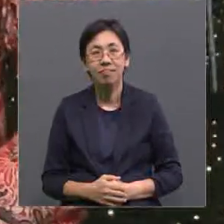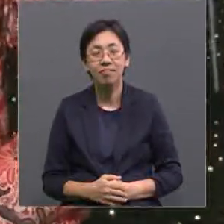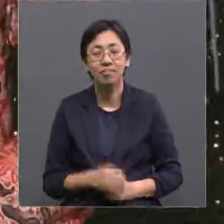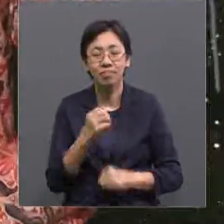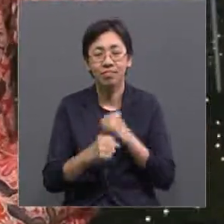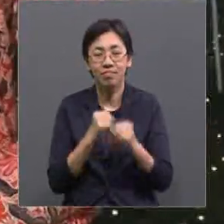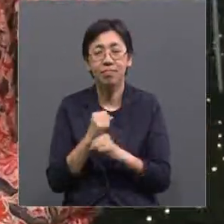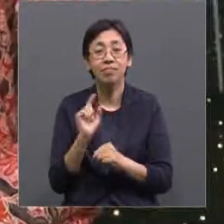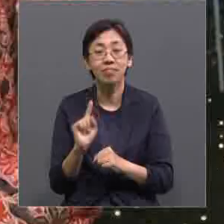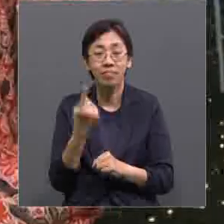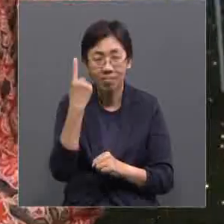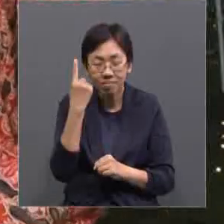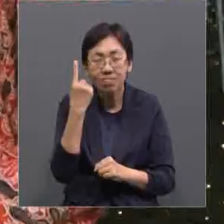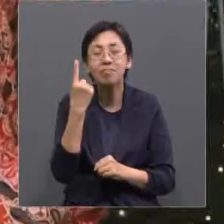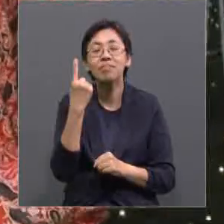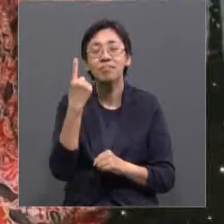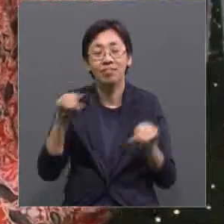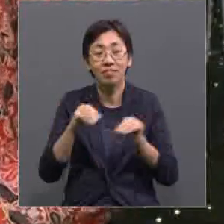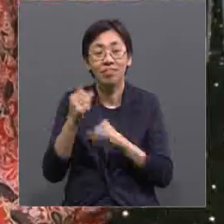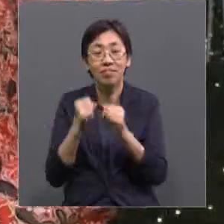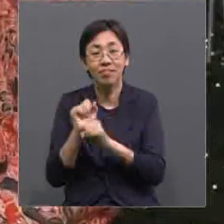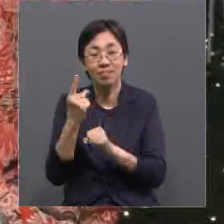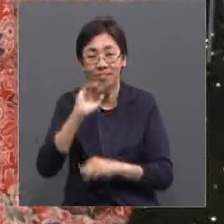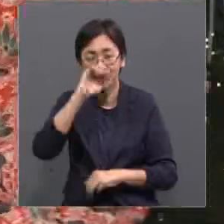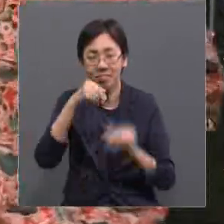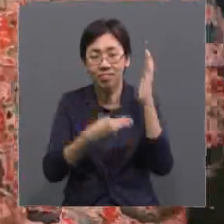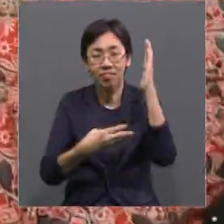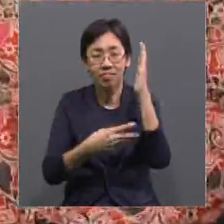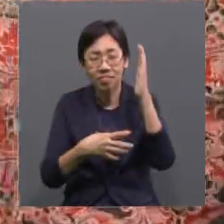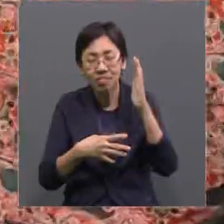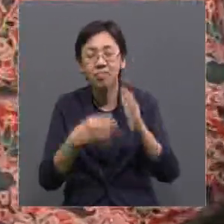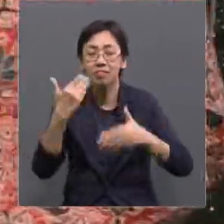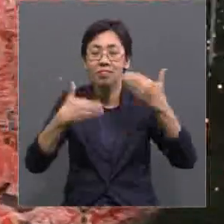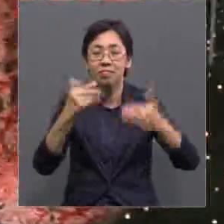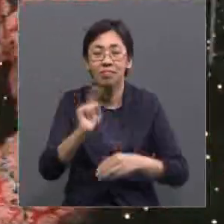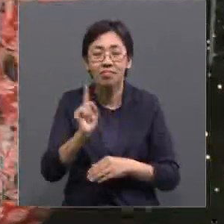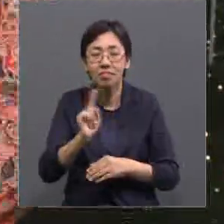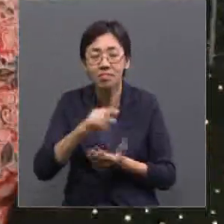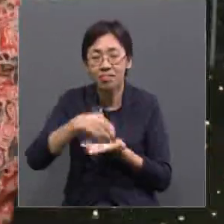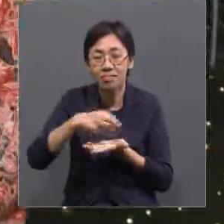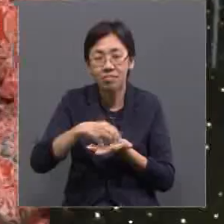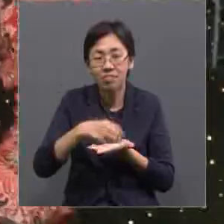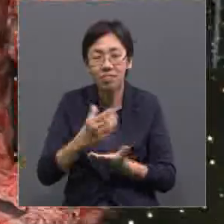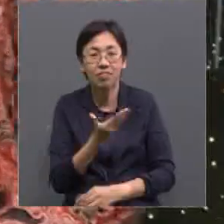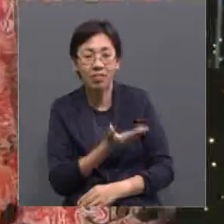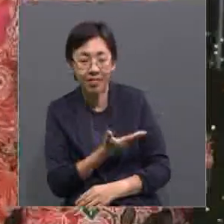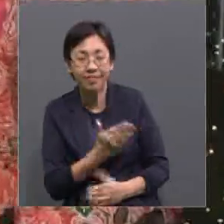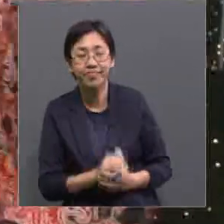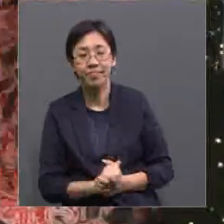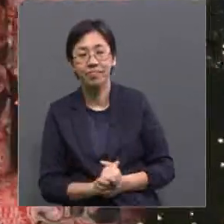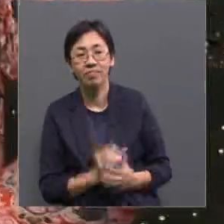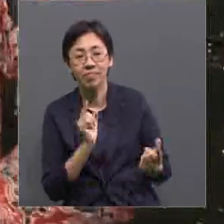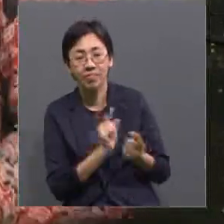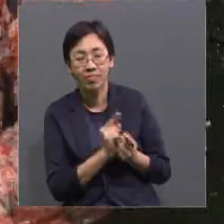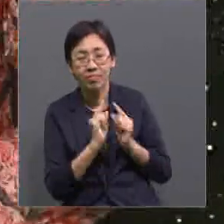ปีเก่าต้อนรับปีใหม่เนี่ยทางเทศบาลนครหาดใหญ่มีกิจกรรมอะไรมาส่งมอบความสุขให้ประชาชนและพี่น้องในพื้นที่นะคะเดี๋ยววันนี้ค่ะเราจะ